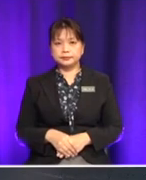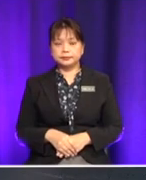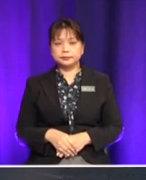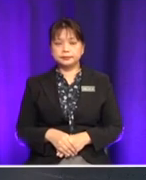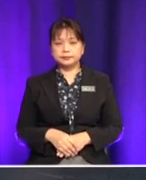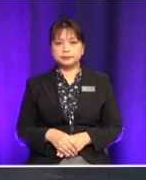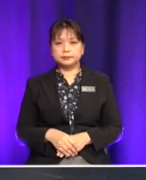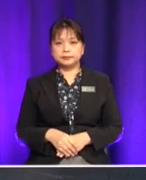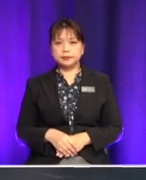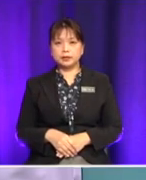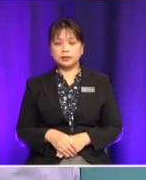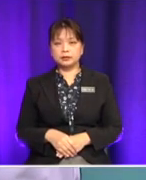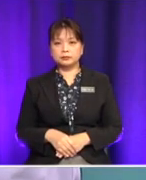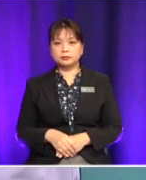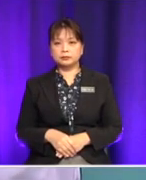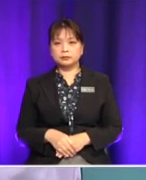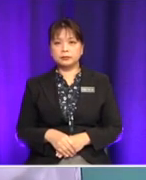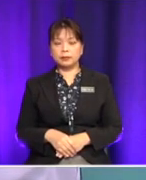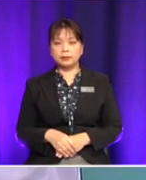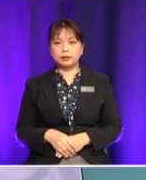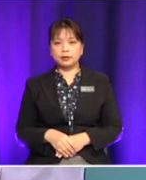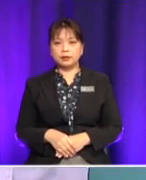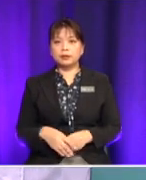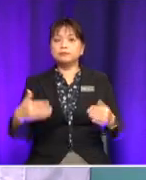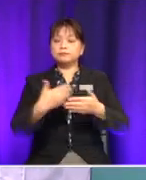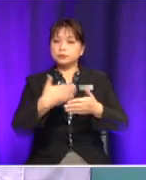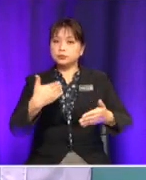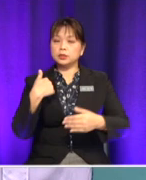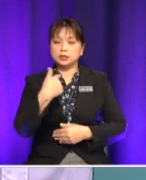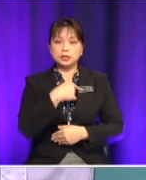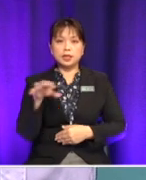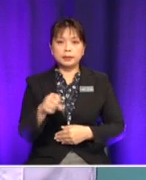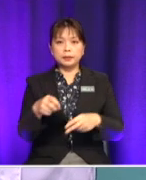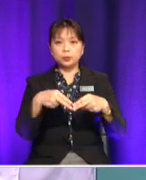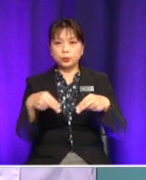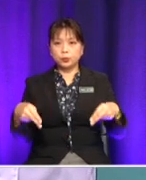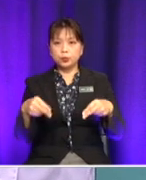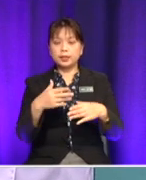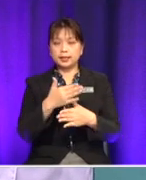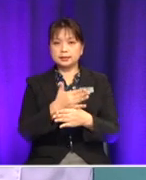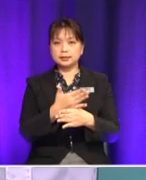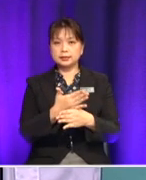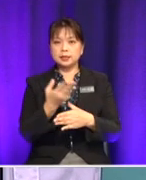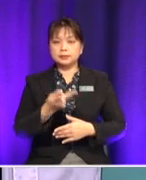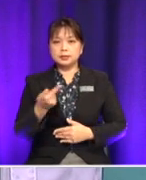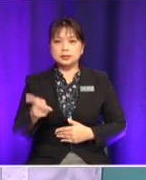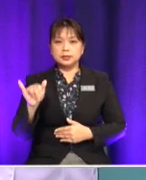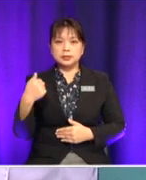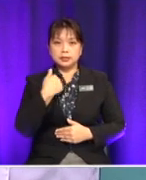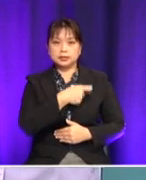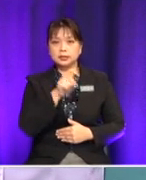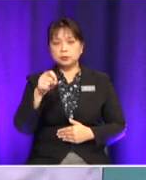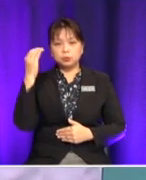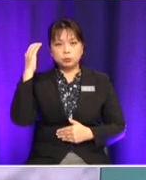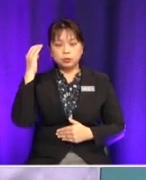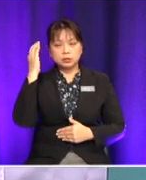sebelum mengambil ukuran menggunakan alat-alat nih antara perkara yang perlu dibuat oleh